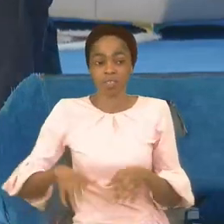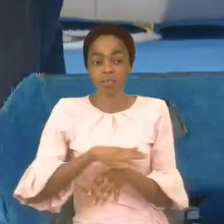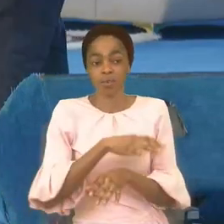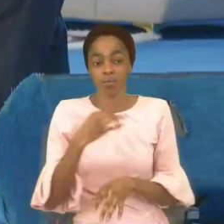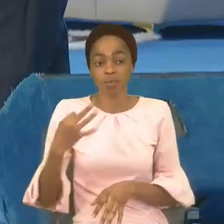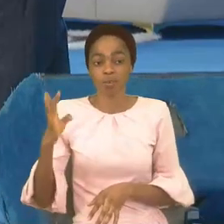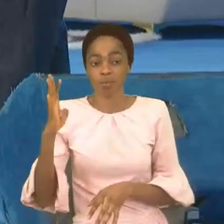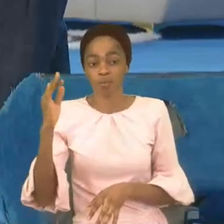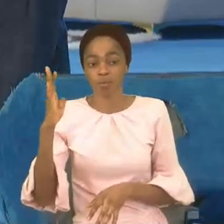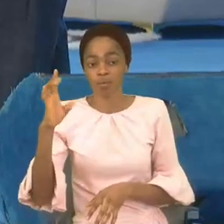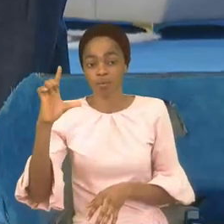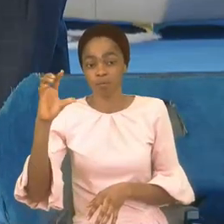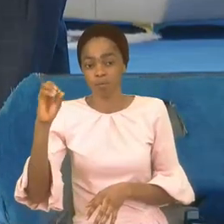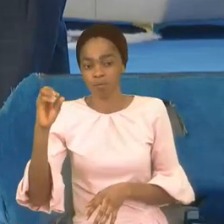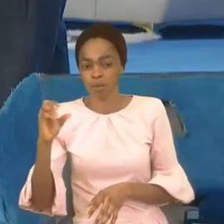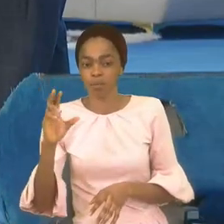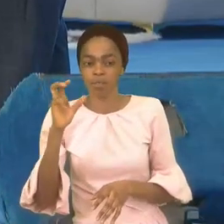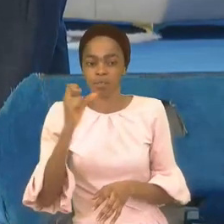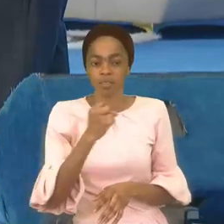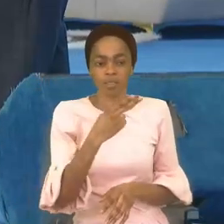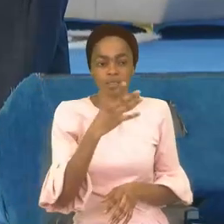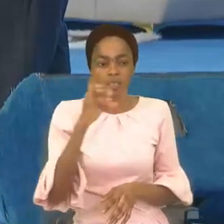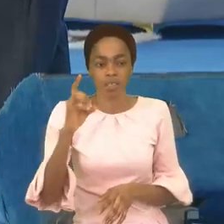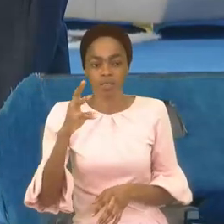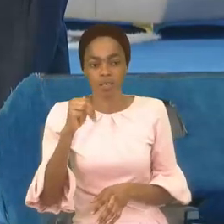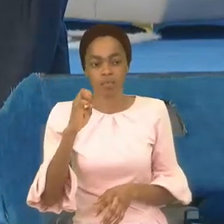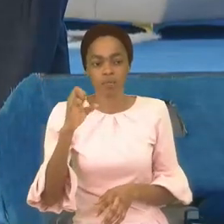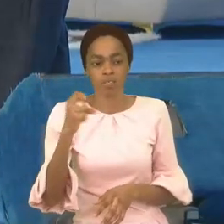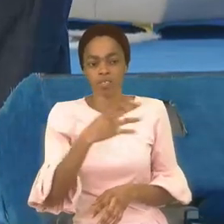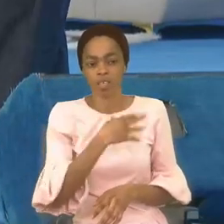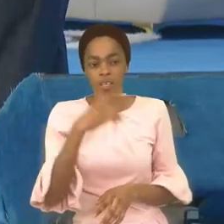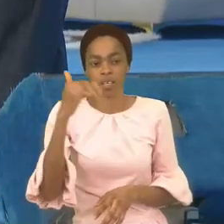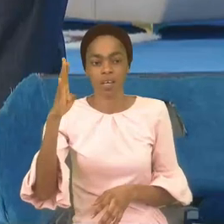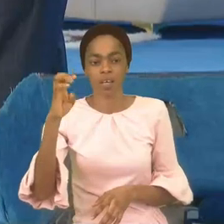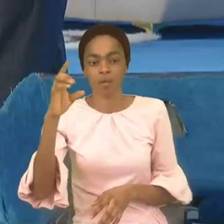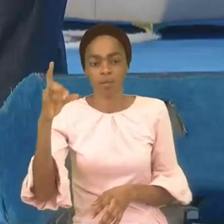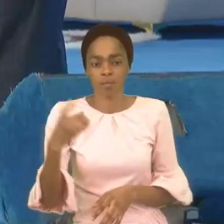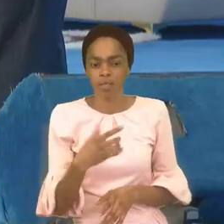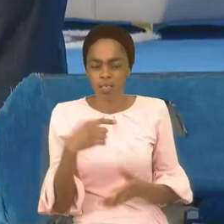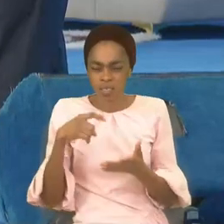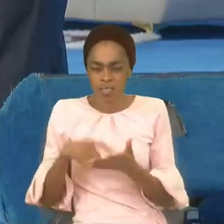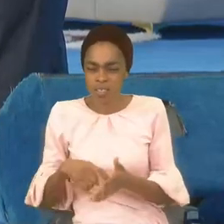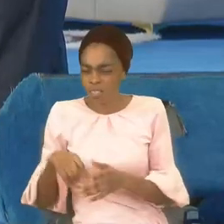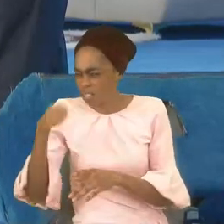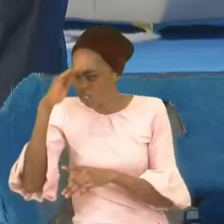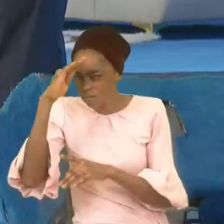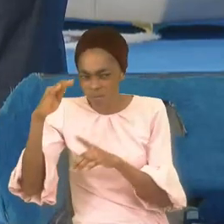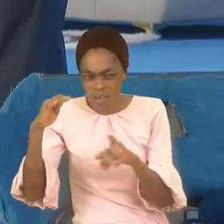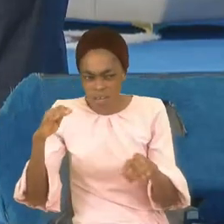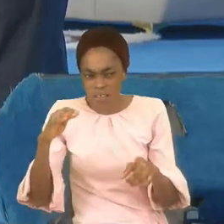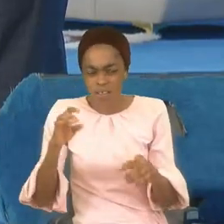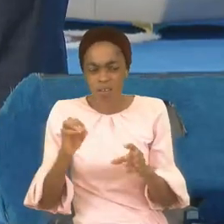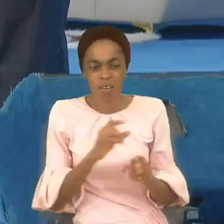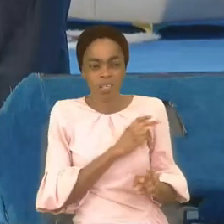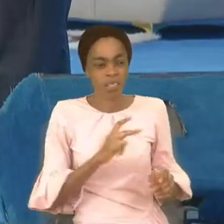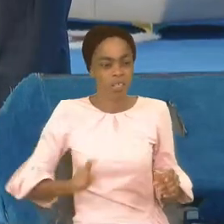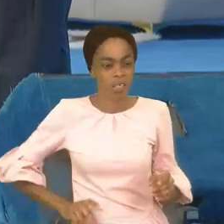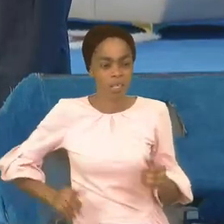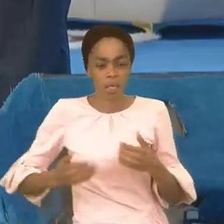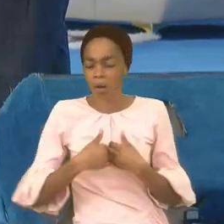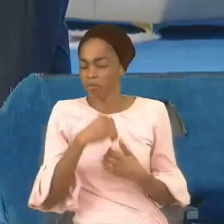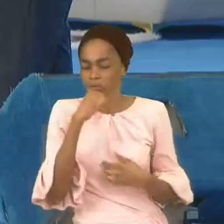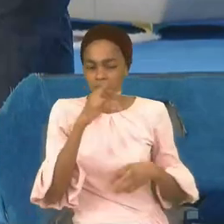Shadrach, Meshach et Abednego, hommes qui ne tiennent aucun compte de toi. Ô roi,